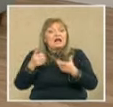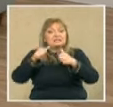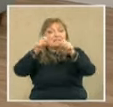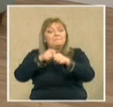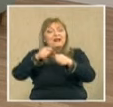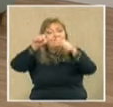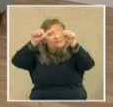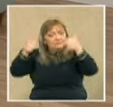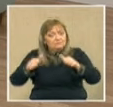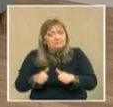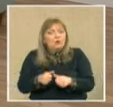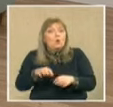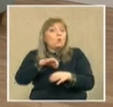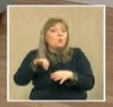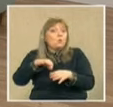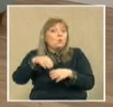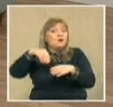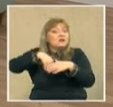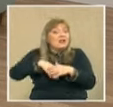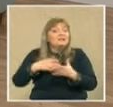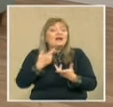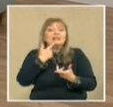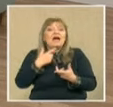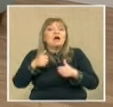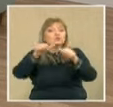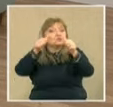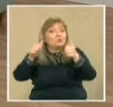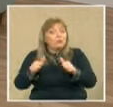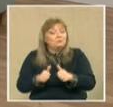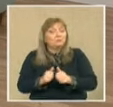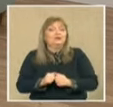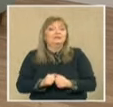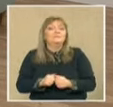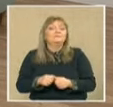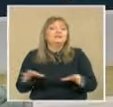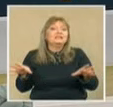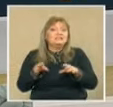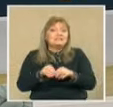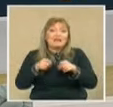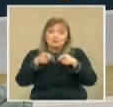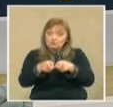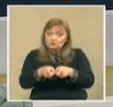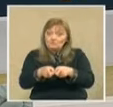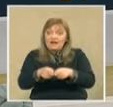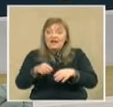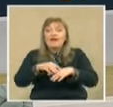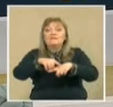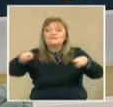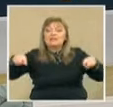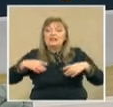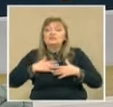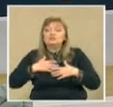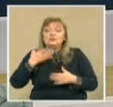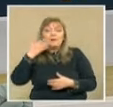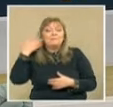кълъпи, кухнята на скулптурата. Това на 2 март, на 2 март. По програмата, да. И едновременно с това в залата ще има млади скулптори,